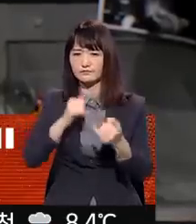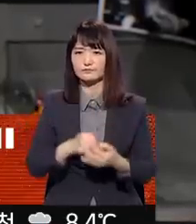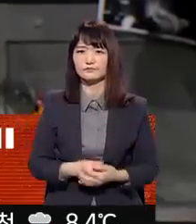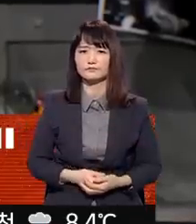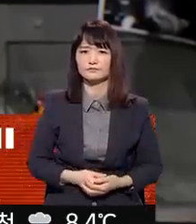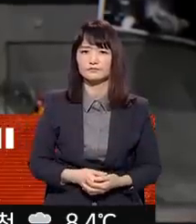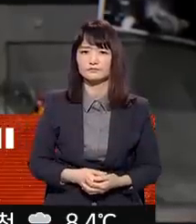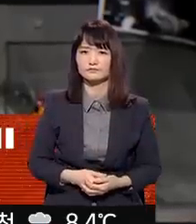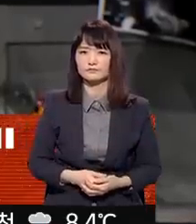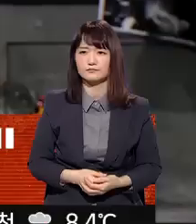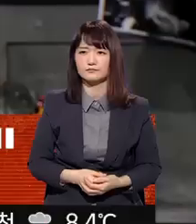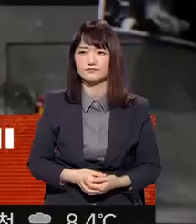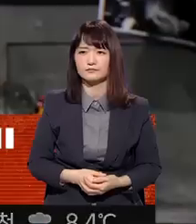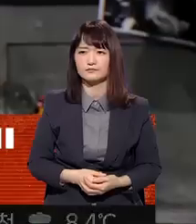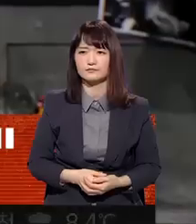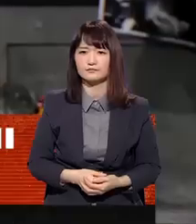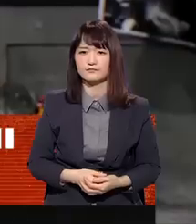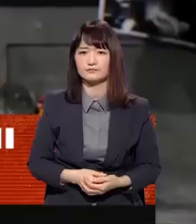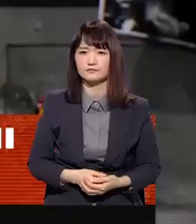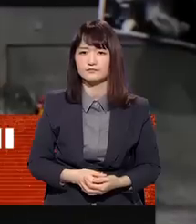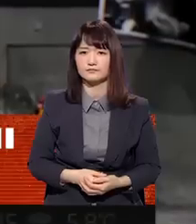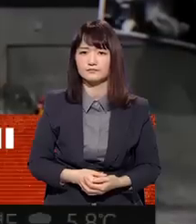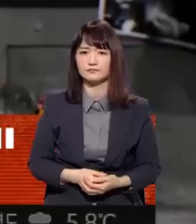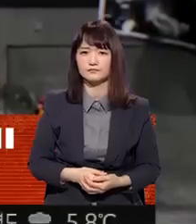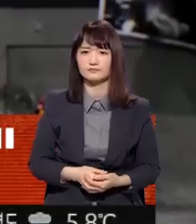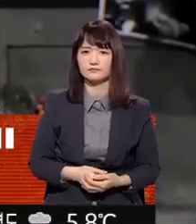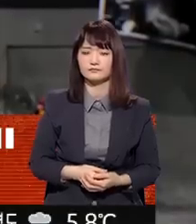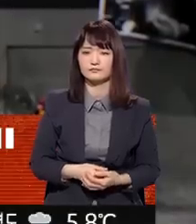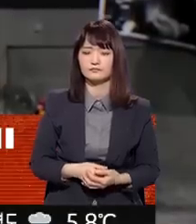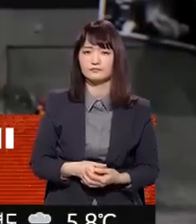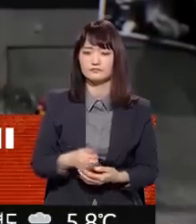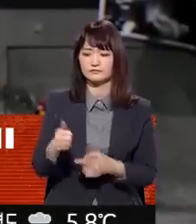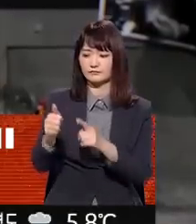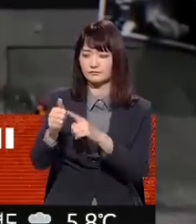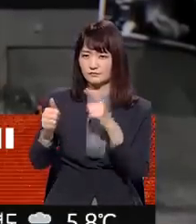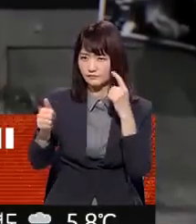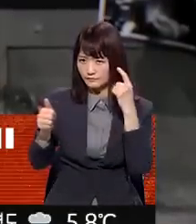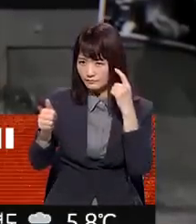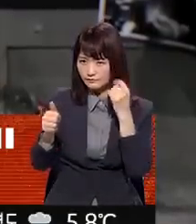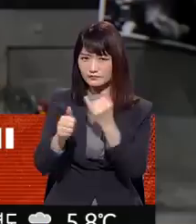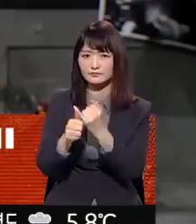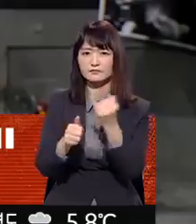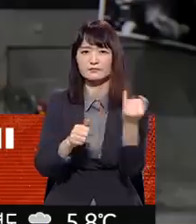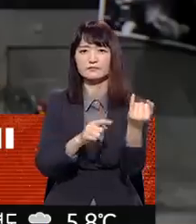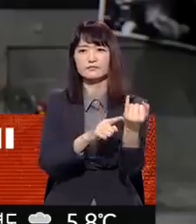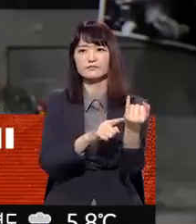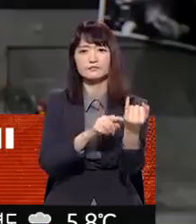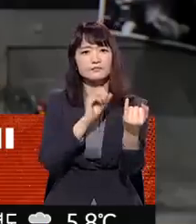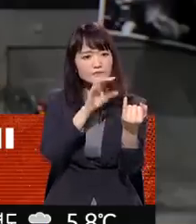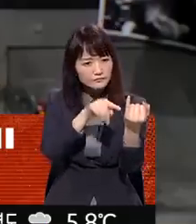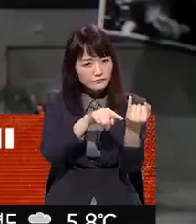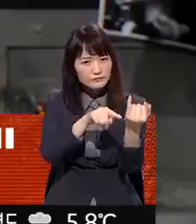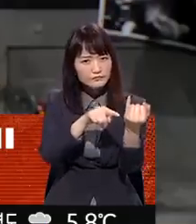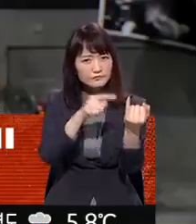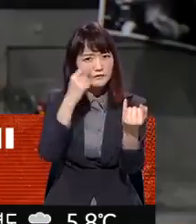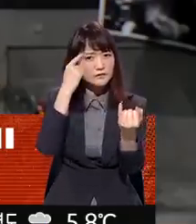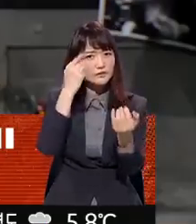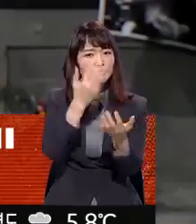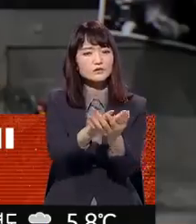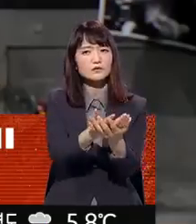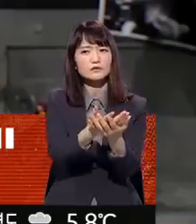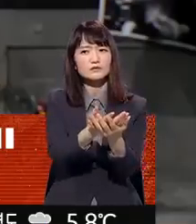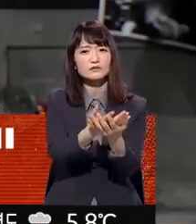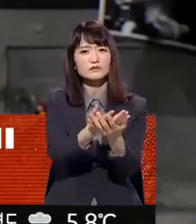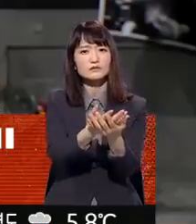지금 파악을 했어요. 그 처제가 그러니까 알려졌기 때문에 형부가 그걸 듣고 나서는 아내한테 그 얘기를 했습니다. 물론 충격을 빠졌겠죠.